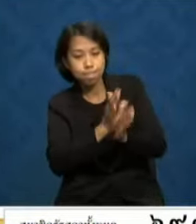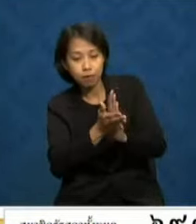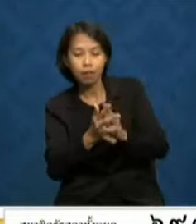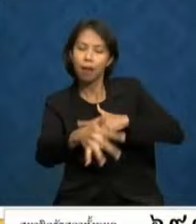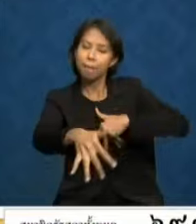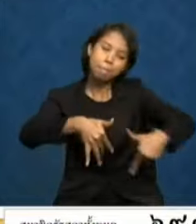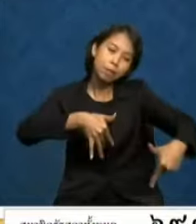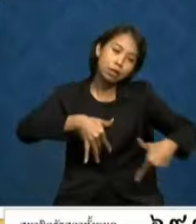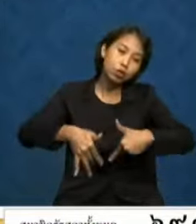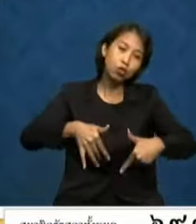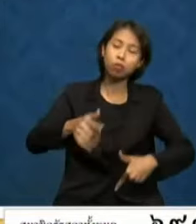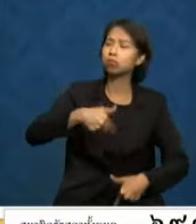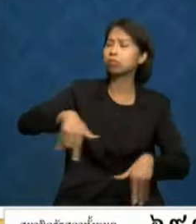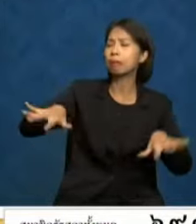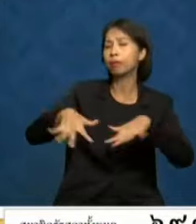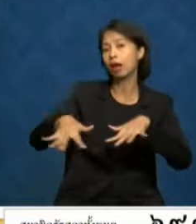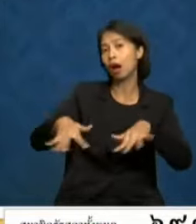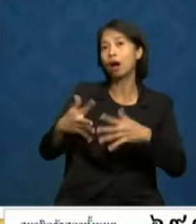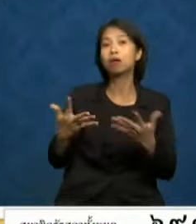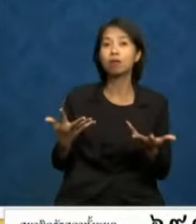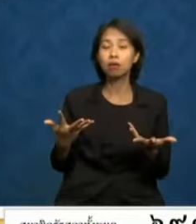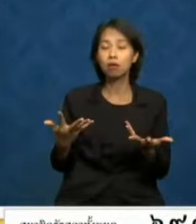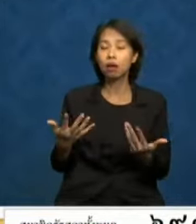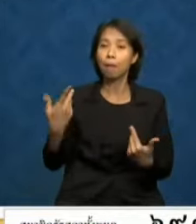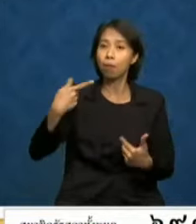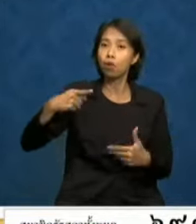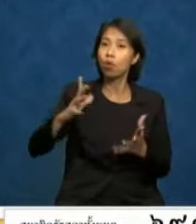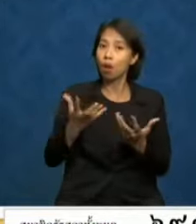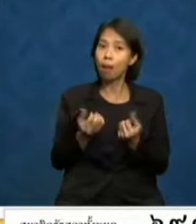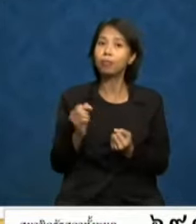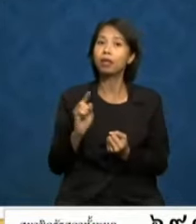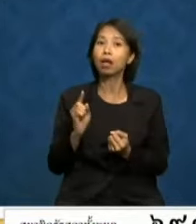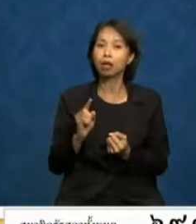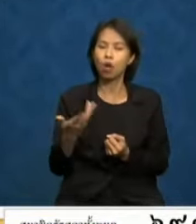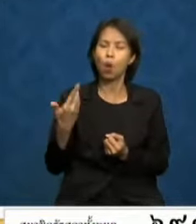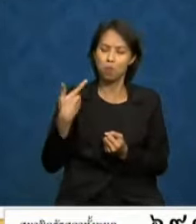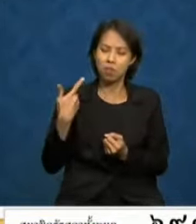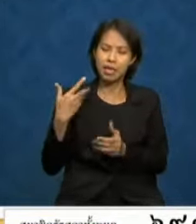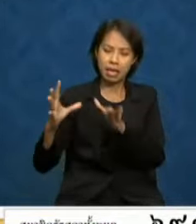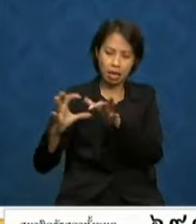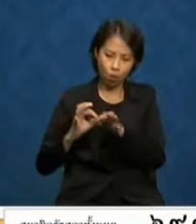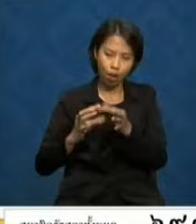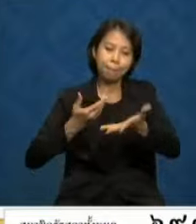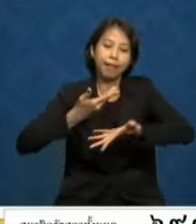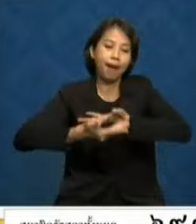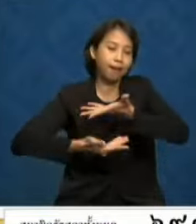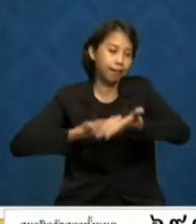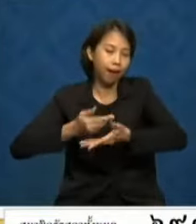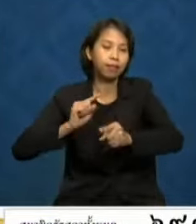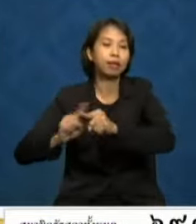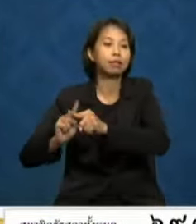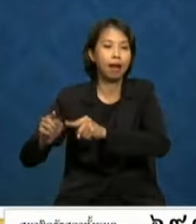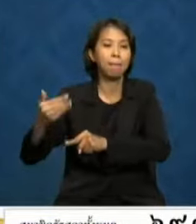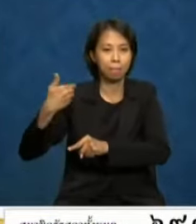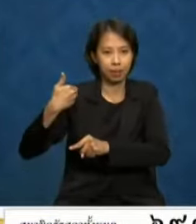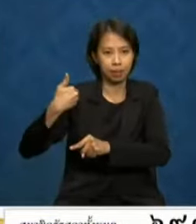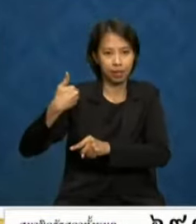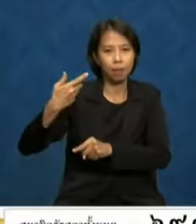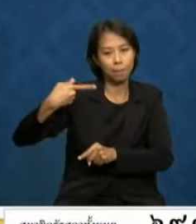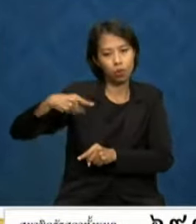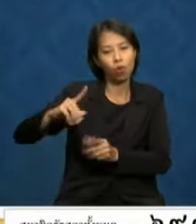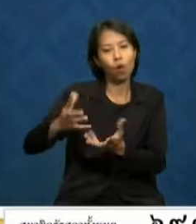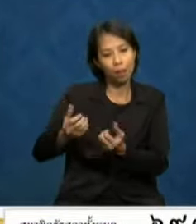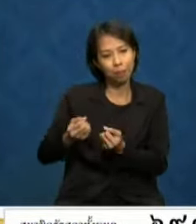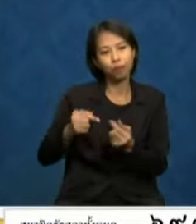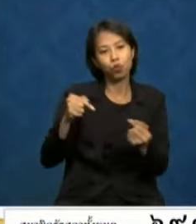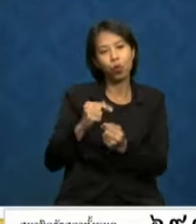กินข้าวแกงอย่างพวกเราหรือหลายๆคนเนี่ยก็จะได้ประโยชน์จากการค้าการลงทุนที่มากขึ้นนะครับได้ผลพวงจากการสร้างง